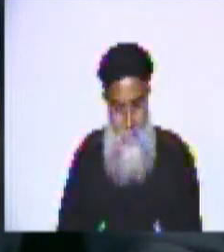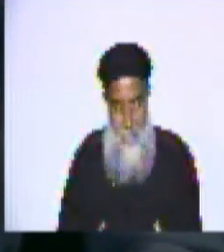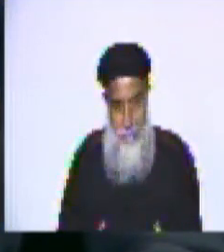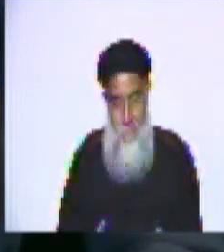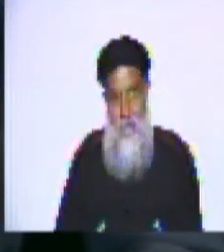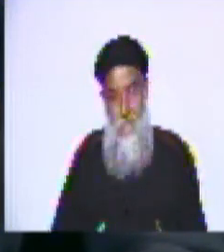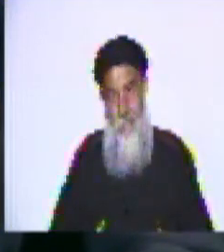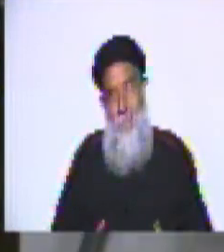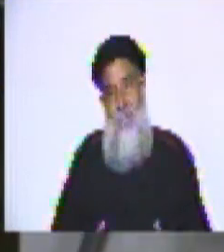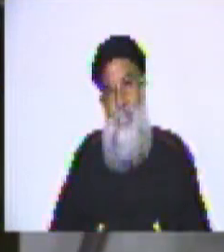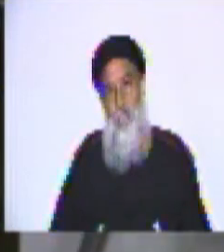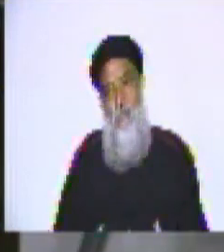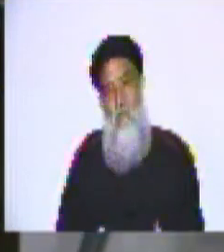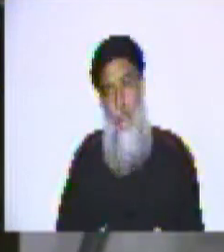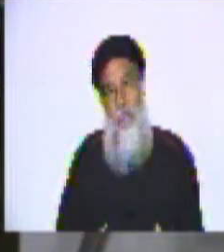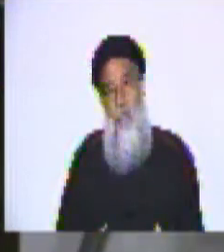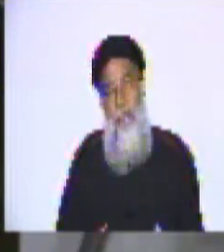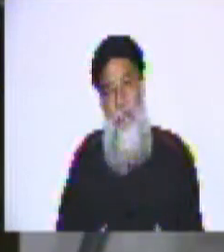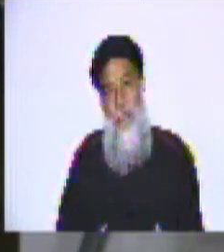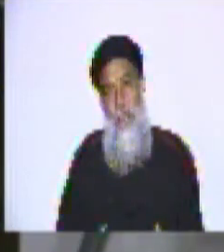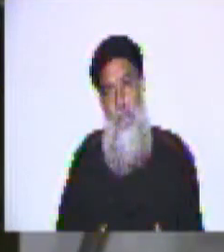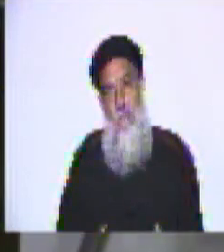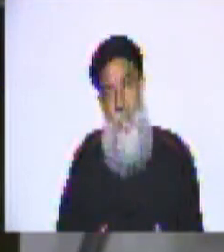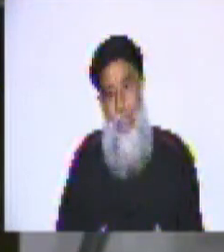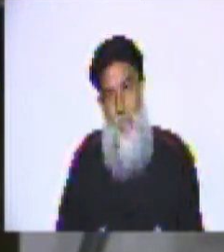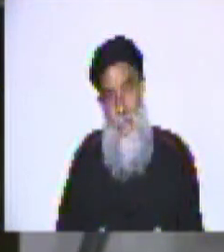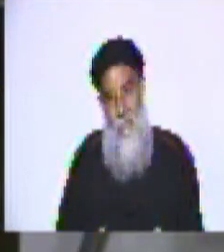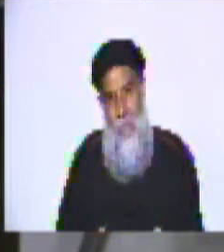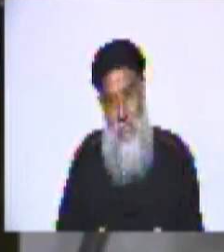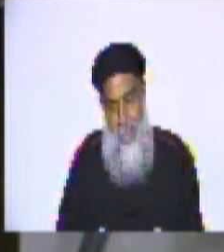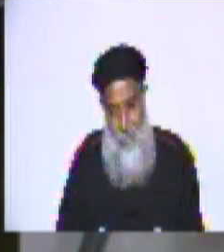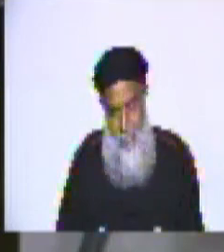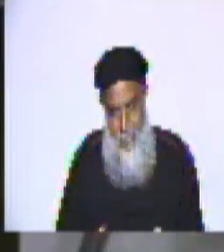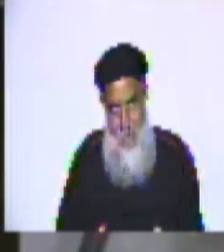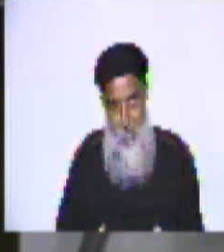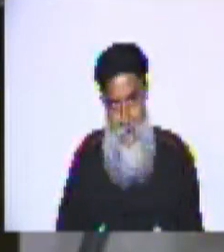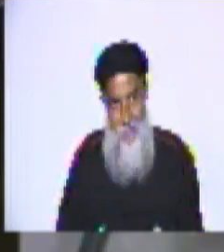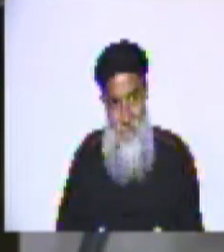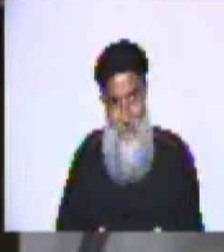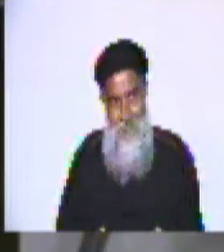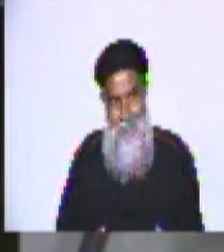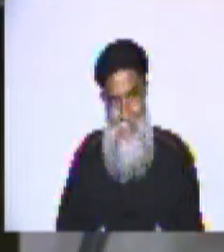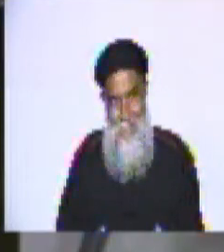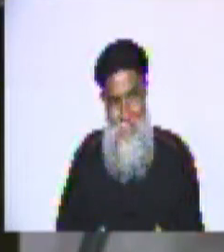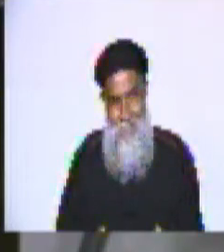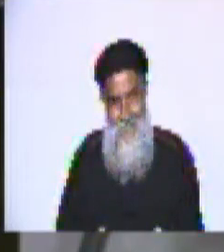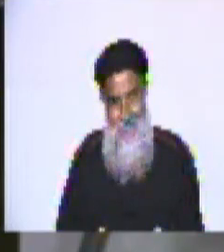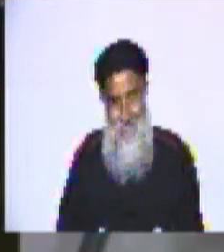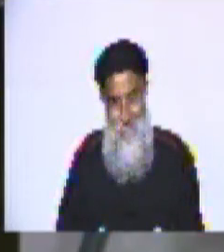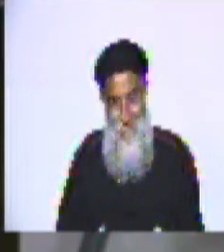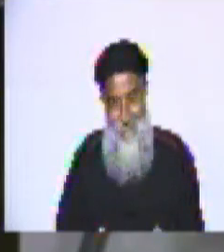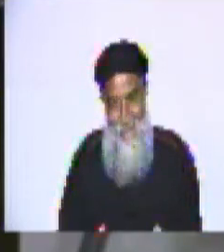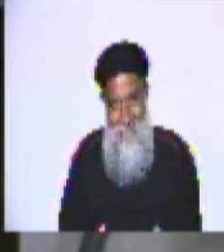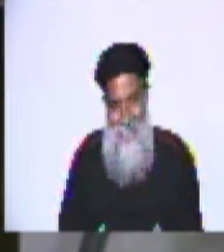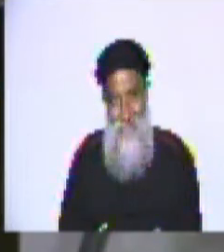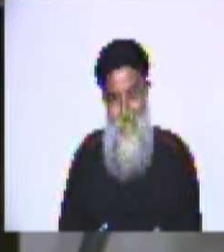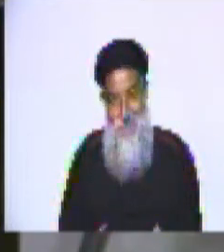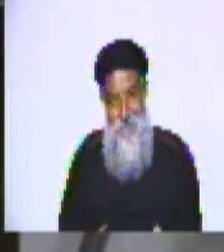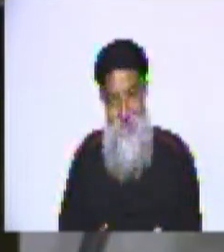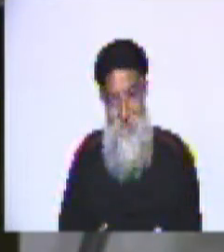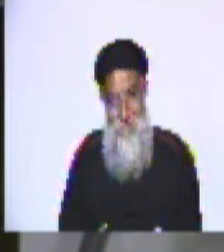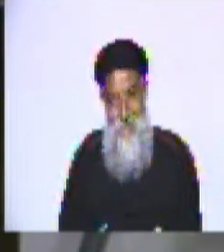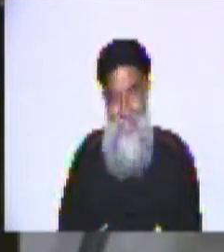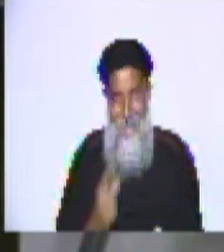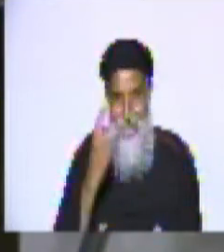سيدنا. اهلا مينا. عندي ثلاث اسئله سيدنا لو سمحت. بالثلاثه كده؟ ماشي.